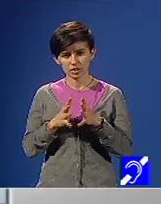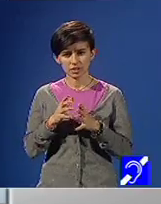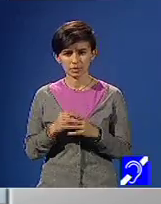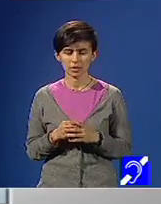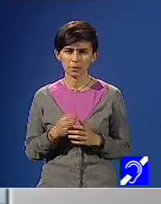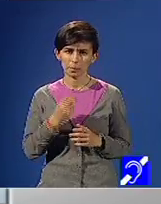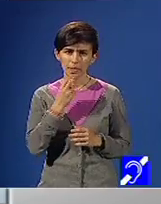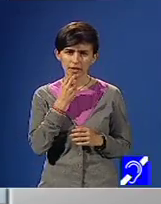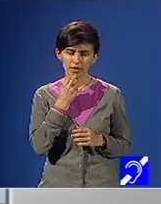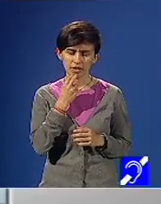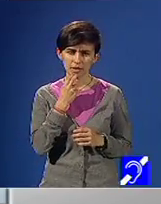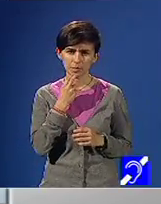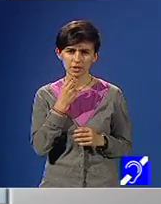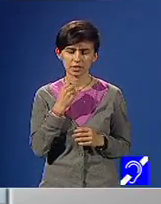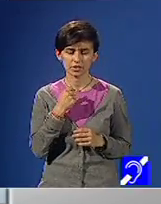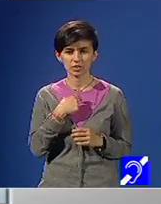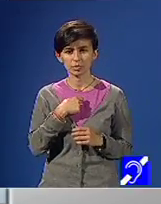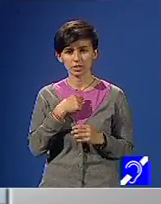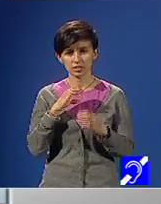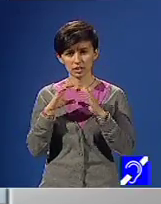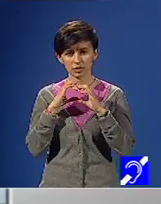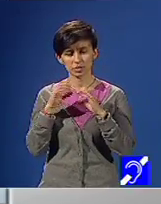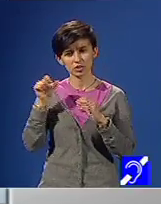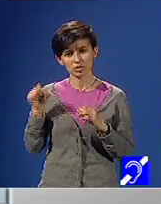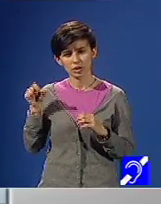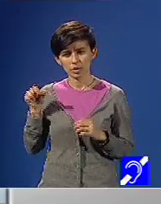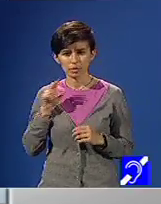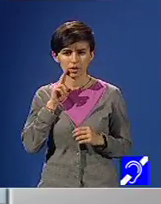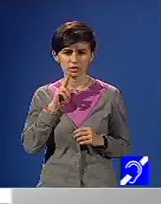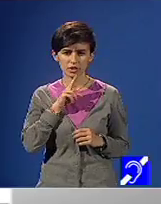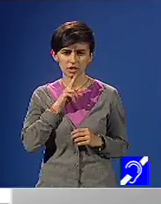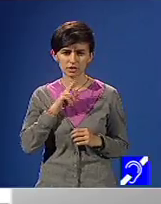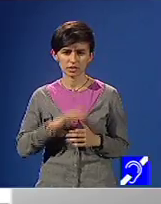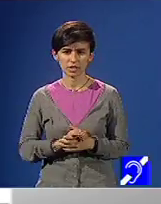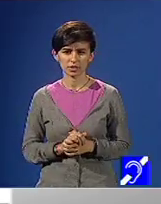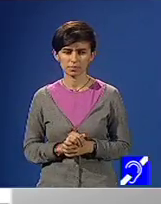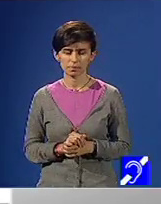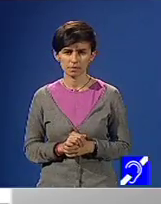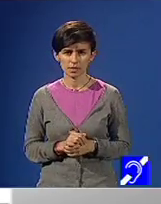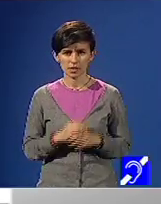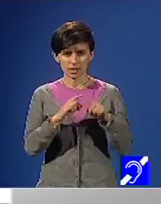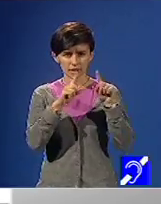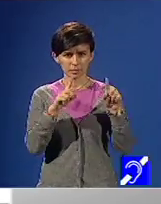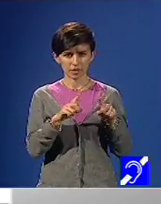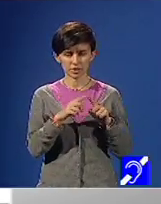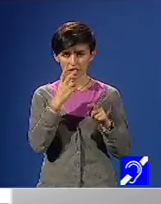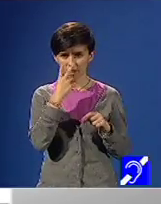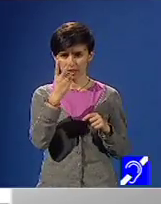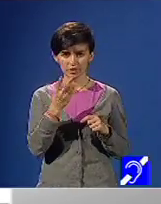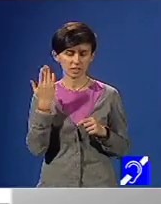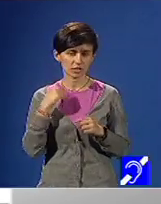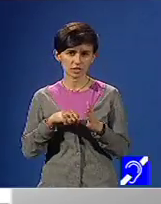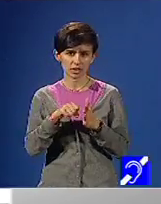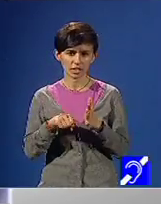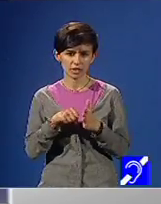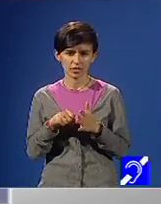comunica ajuta persoanele cu deficiențe de auz. Imaginile pe care le urmăriți au fost filmate